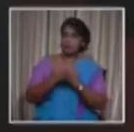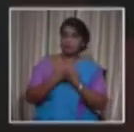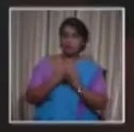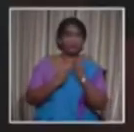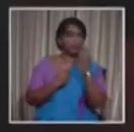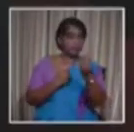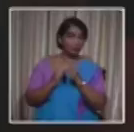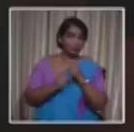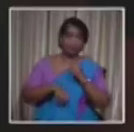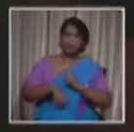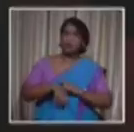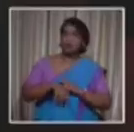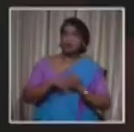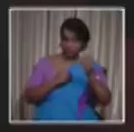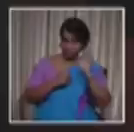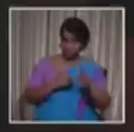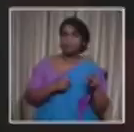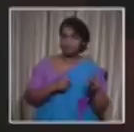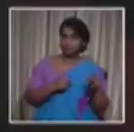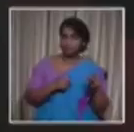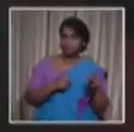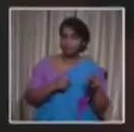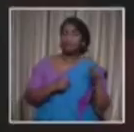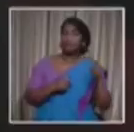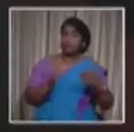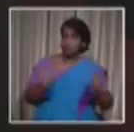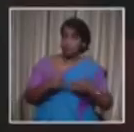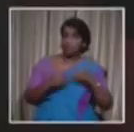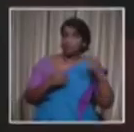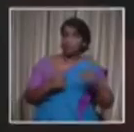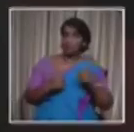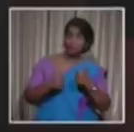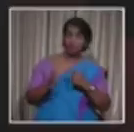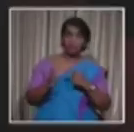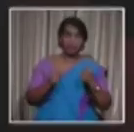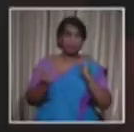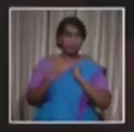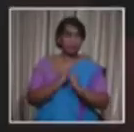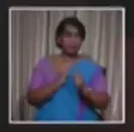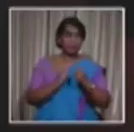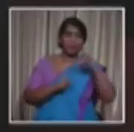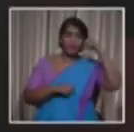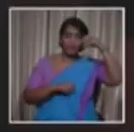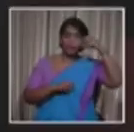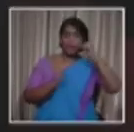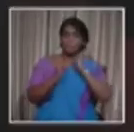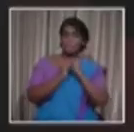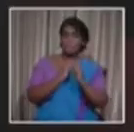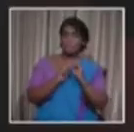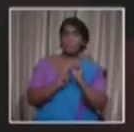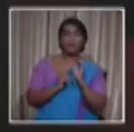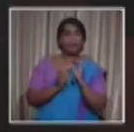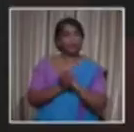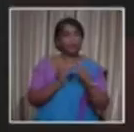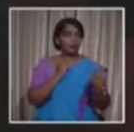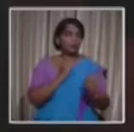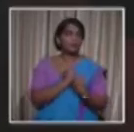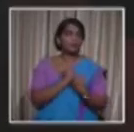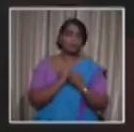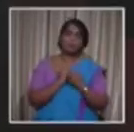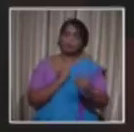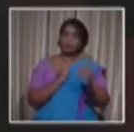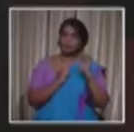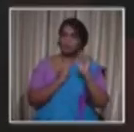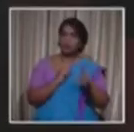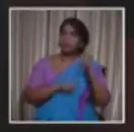සලසා දීමට අවස්ථාව ලබා දී තිබෙනවා මෙය තවදුරටත් සුඛෝපභෝගීයා විදුලි බස් රථ පුද්ගලිකාංශයේ සහායෙන් යෙදවීම